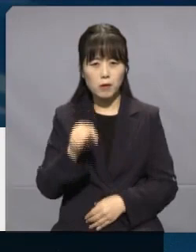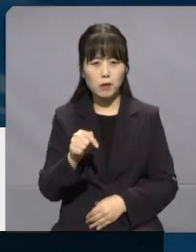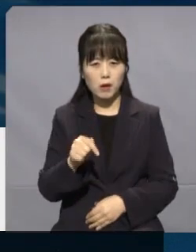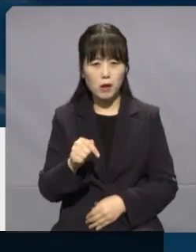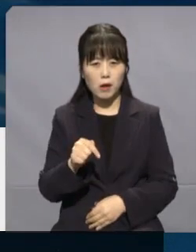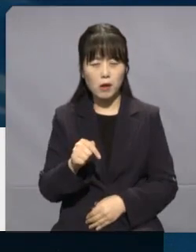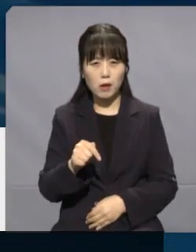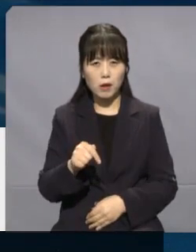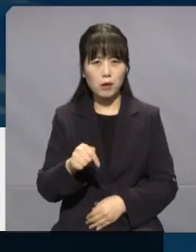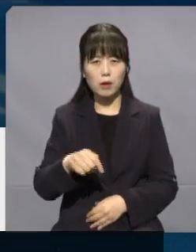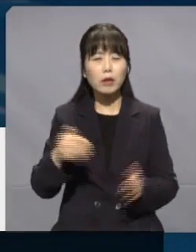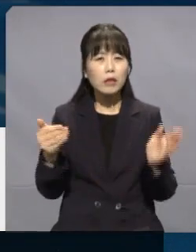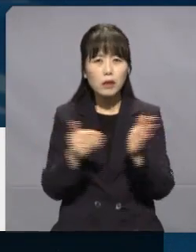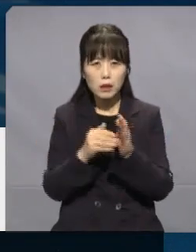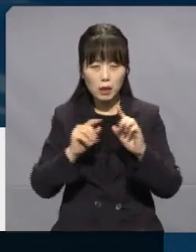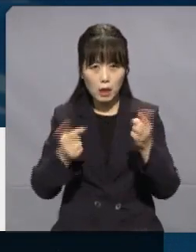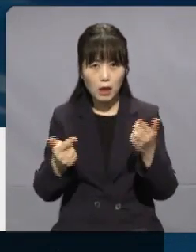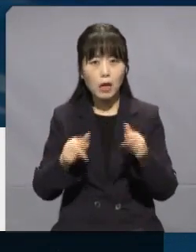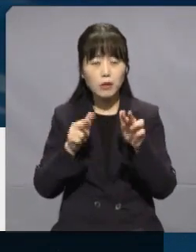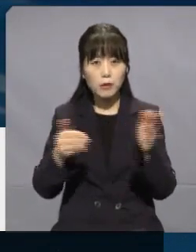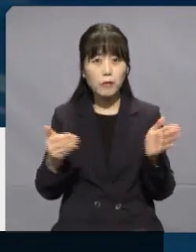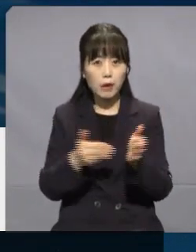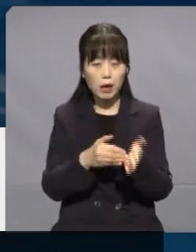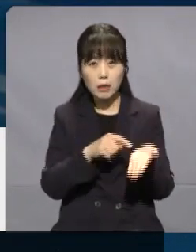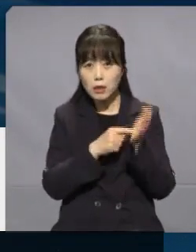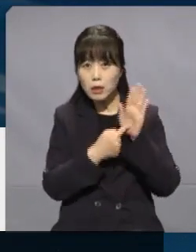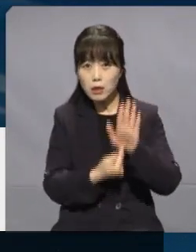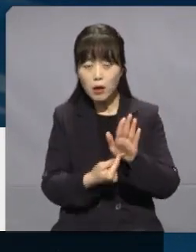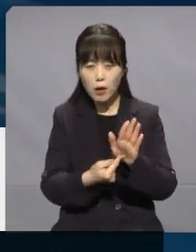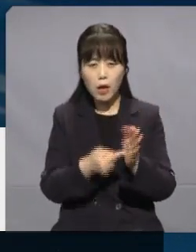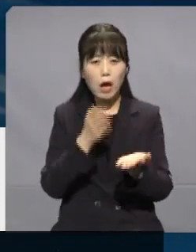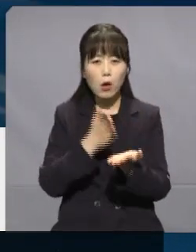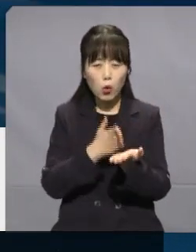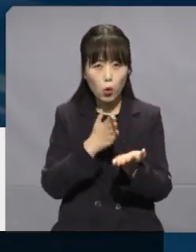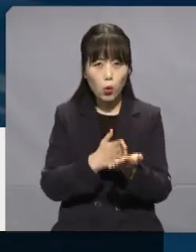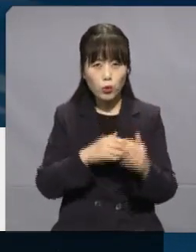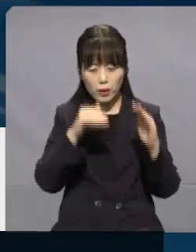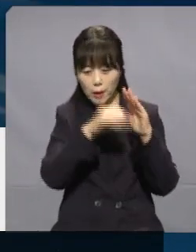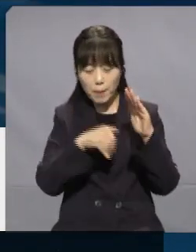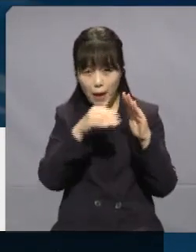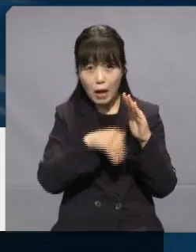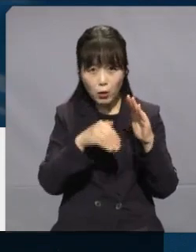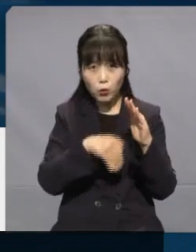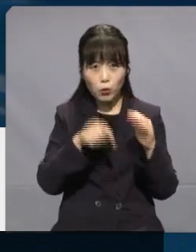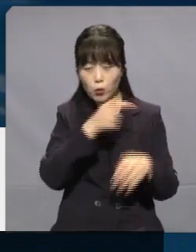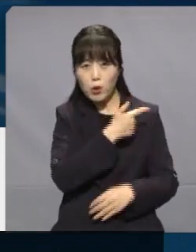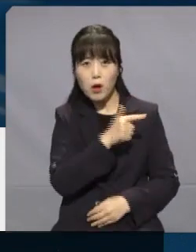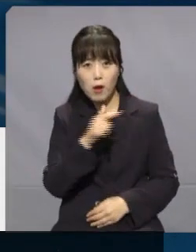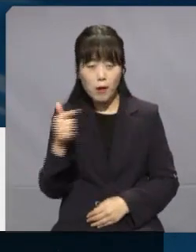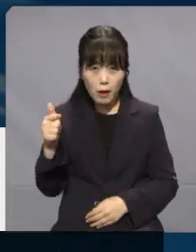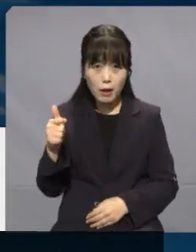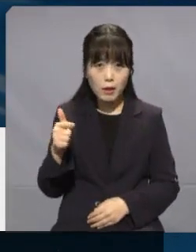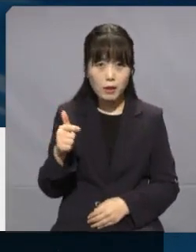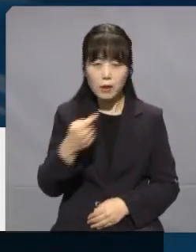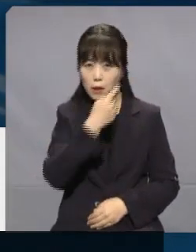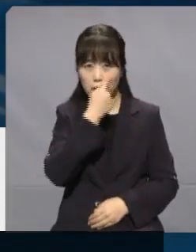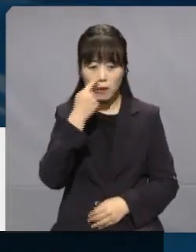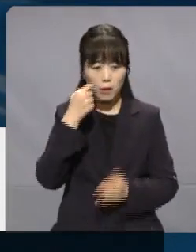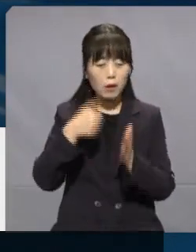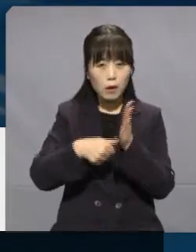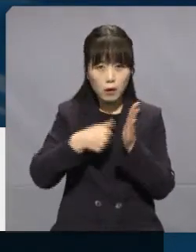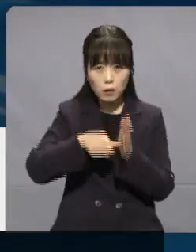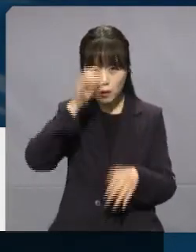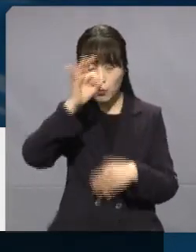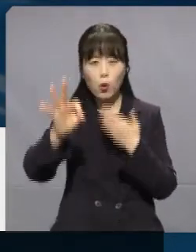의혹 수지는 머무는 것이 아니라 지금까지 드러난 언론이 그리고 발굴한 여러 가지 증거들로 보면